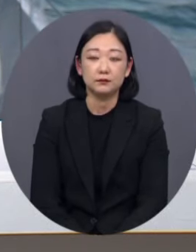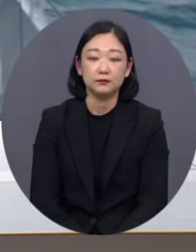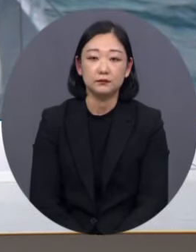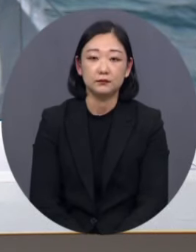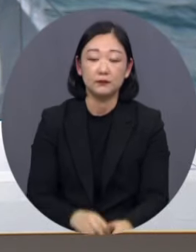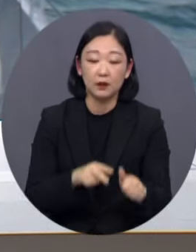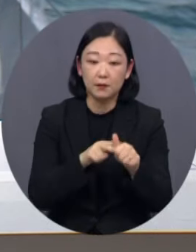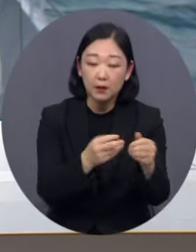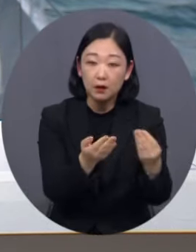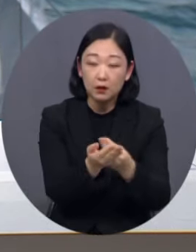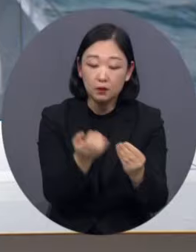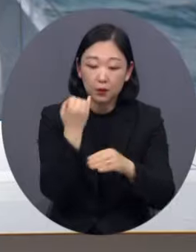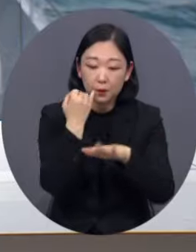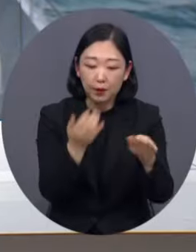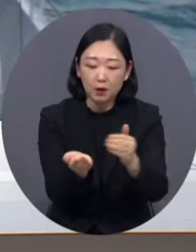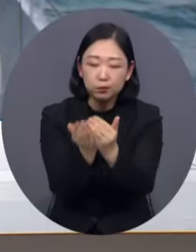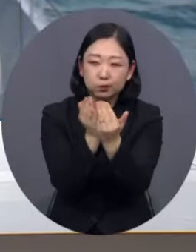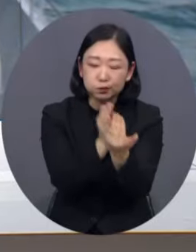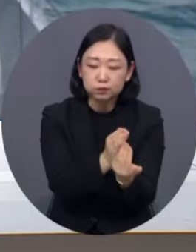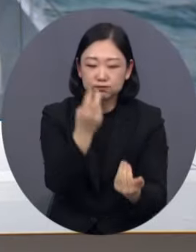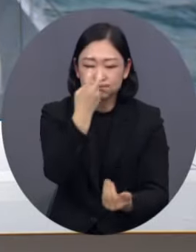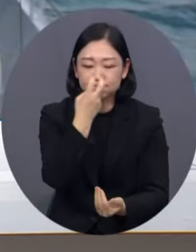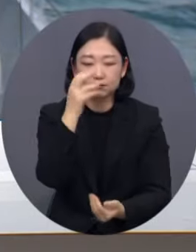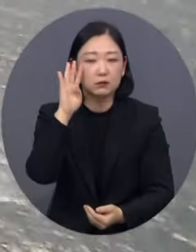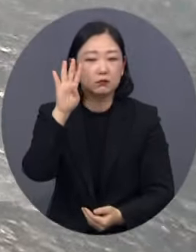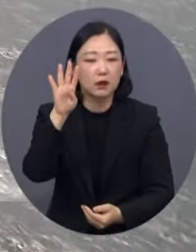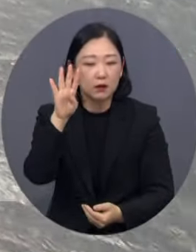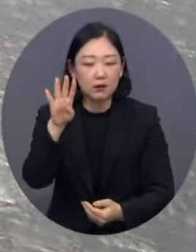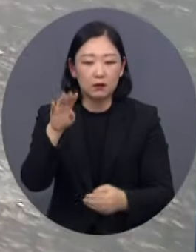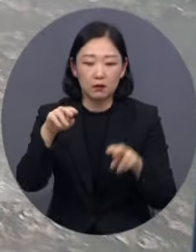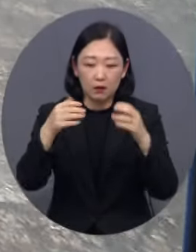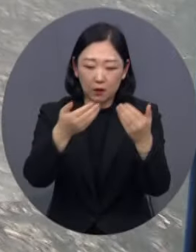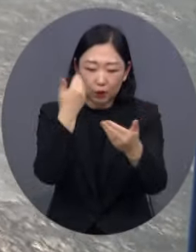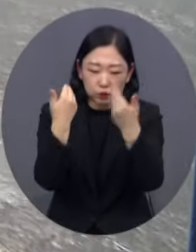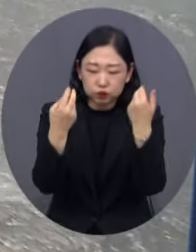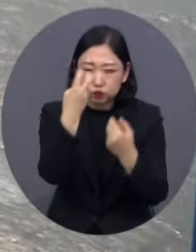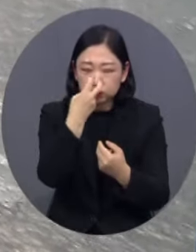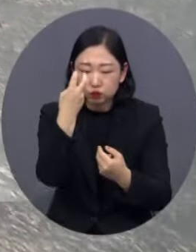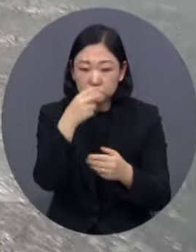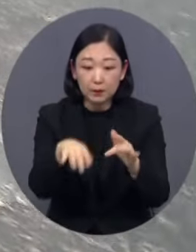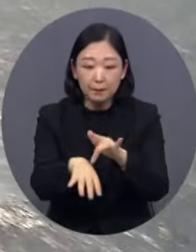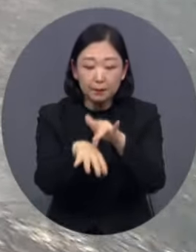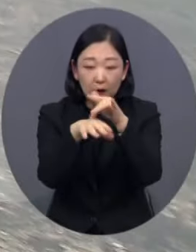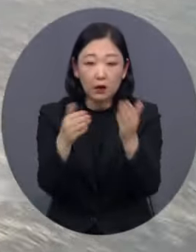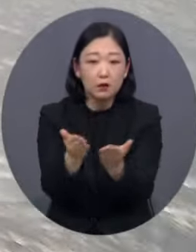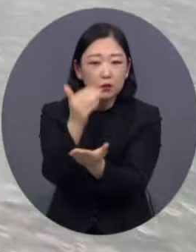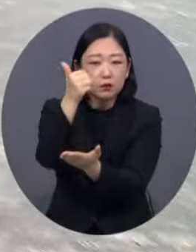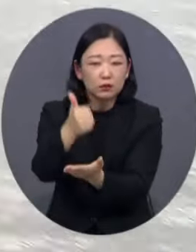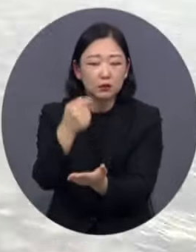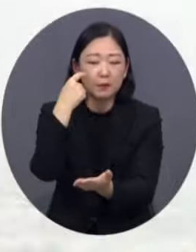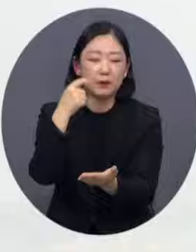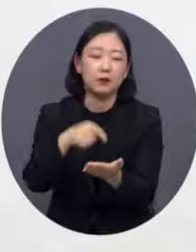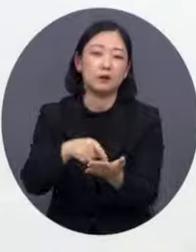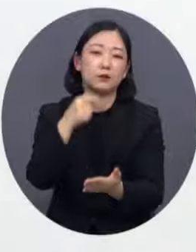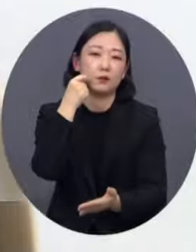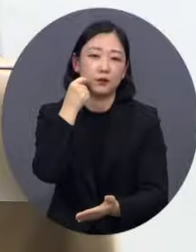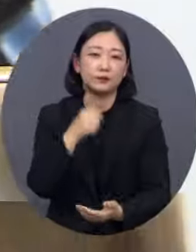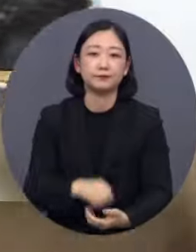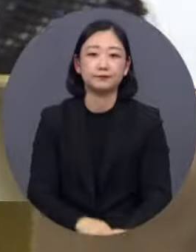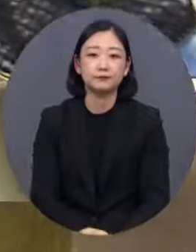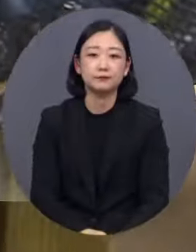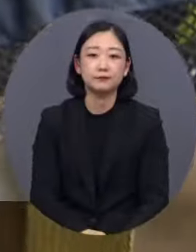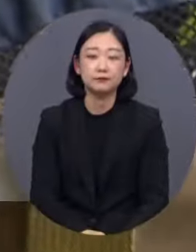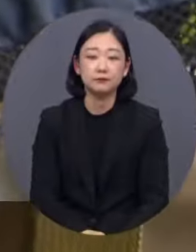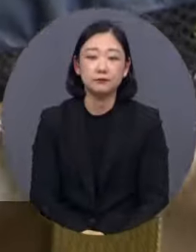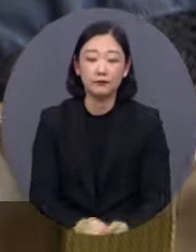마라도해상 어선 전복 사고에 대한 수색이 나흘째 이어졌지만 실종된 선장은 발견되지 않고 있습니다. 해경은